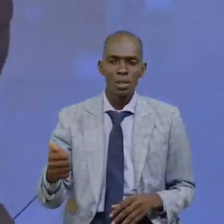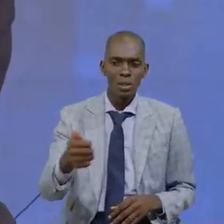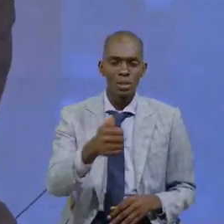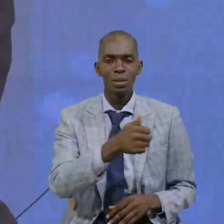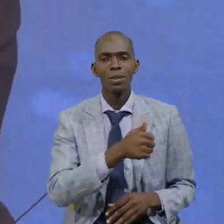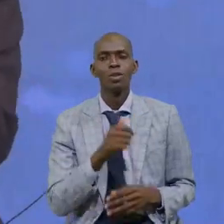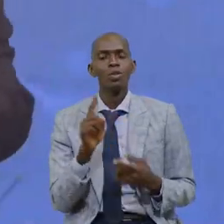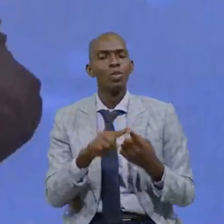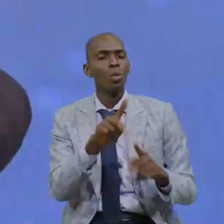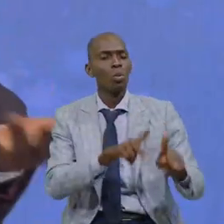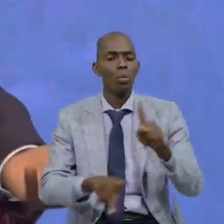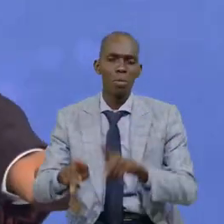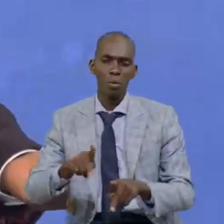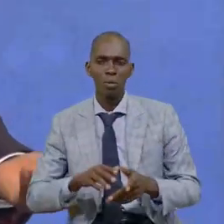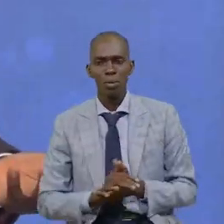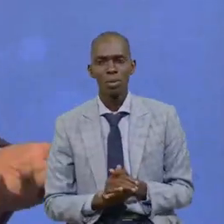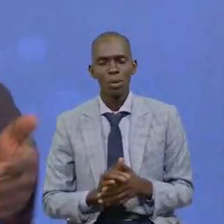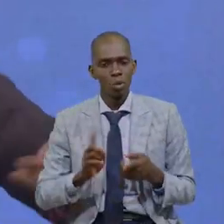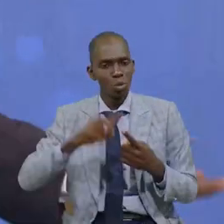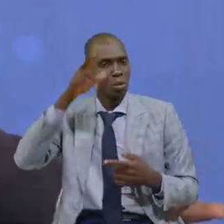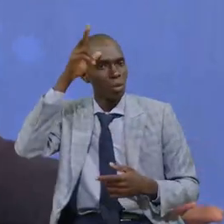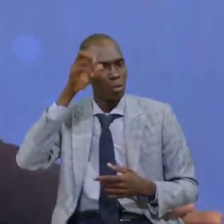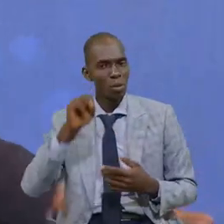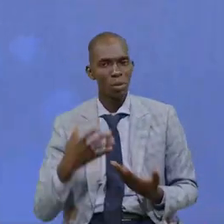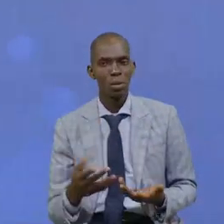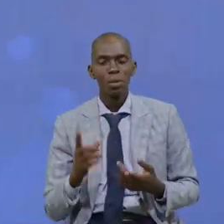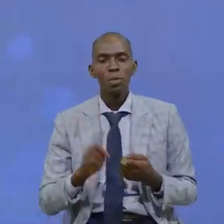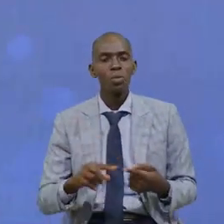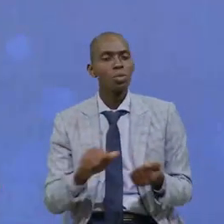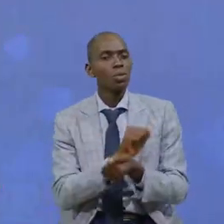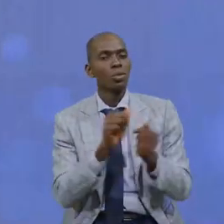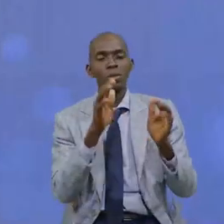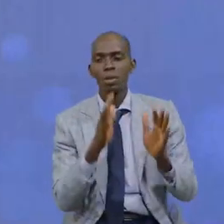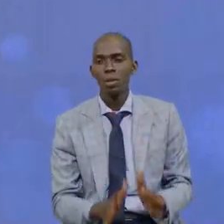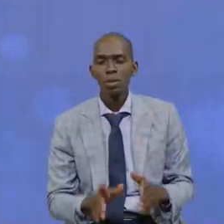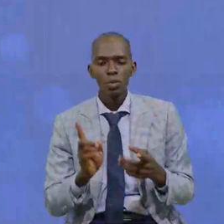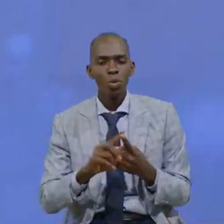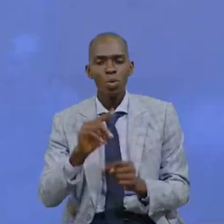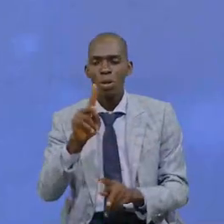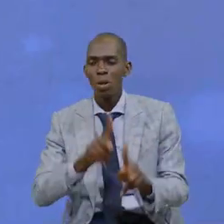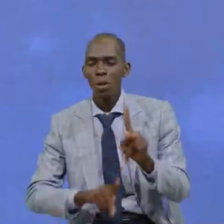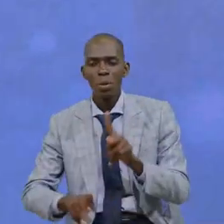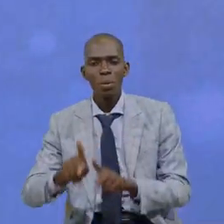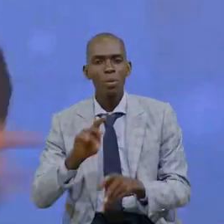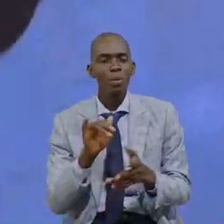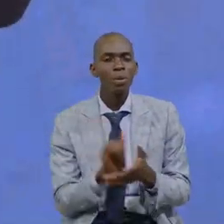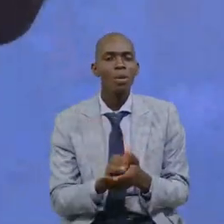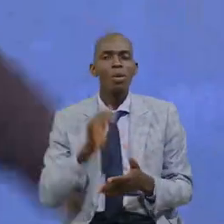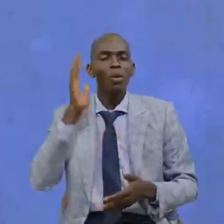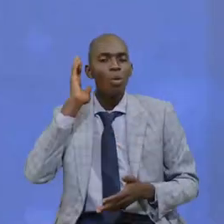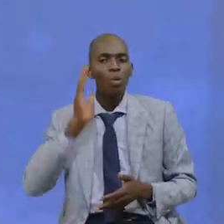Nous nous vendons aux gens, aux démons, aux destructeurs, à